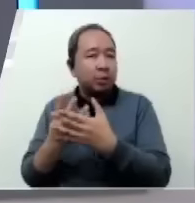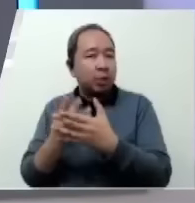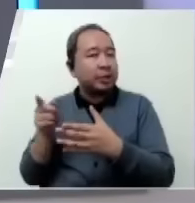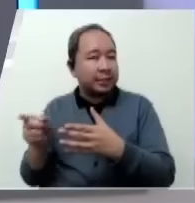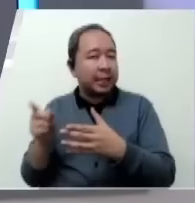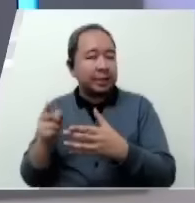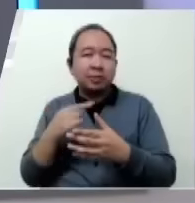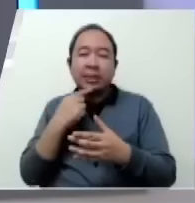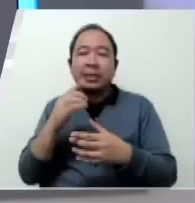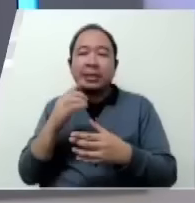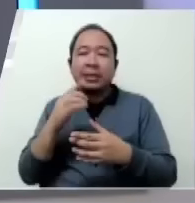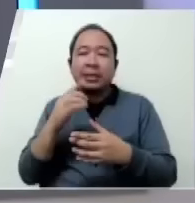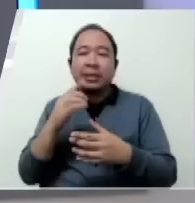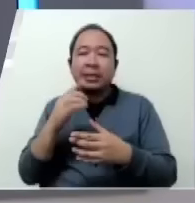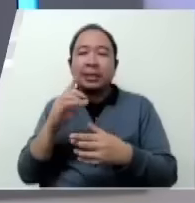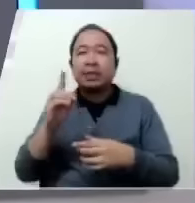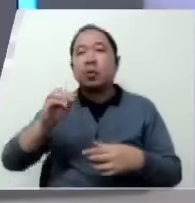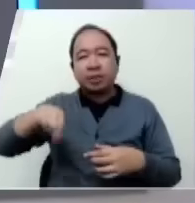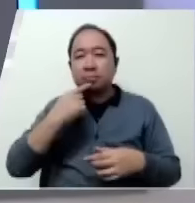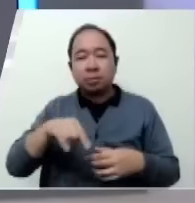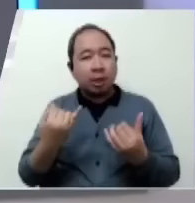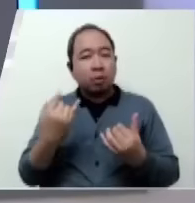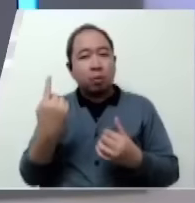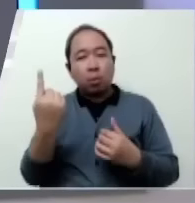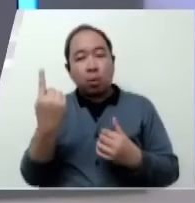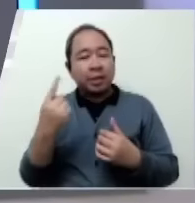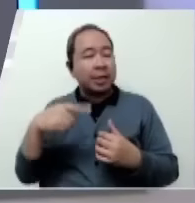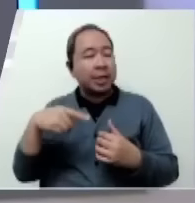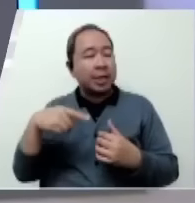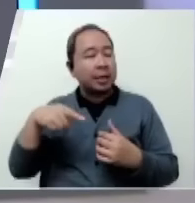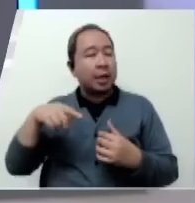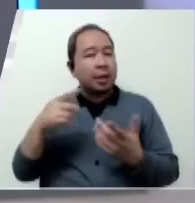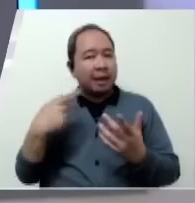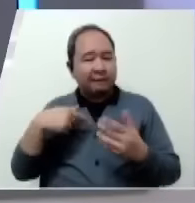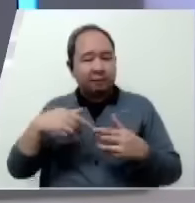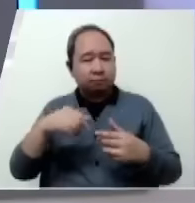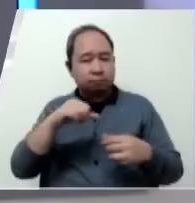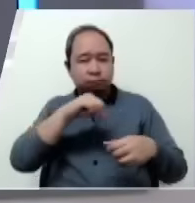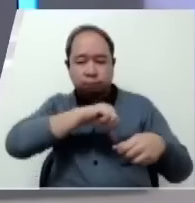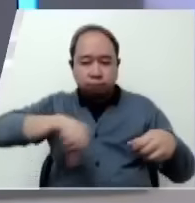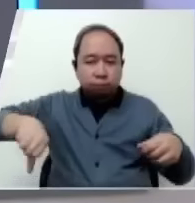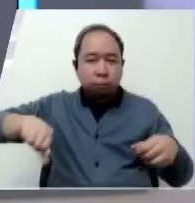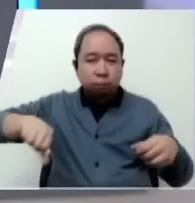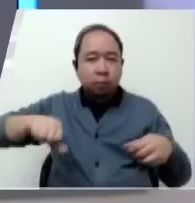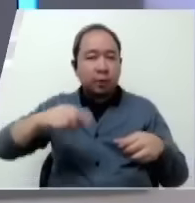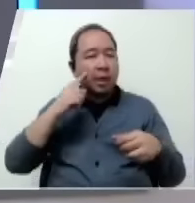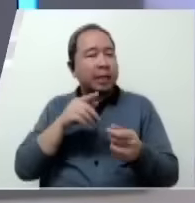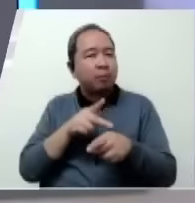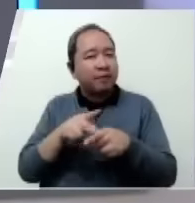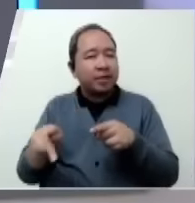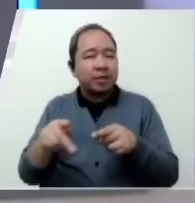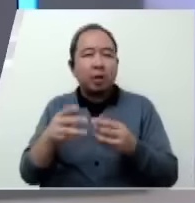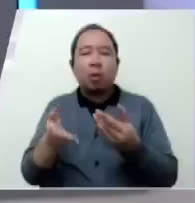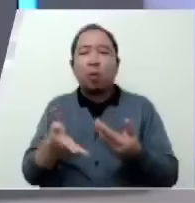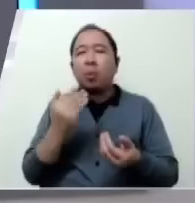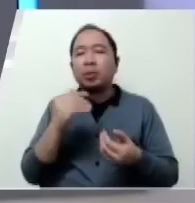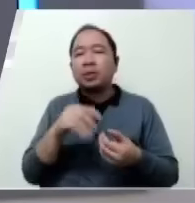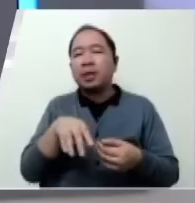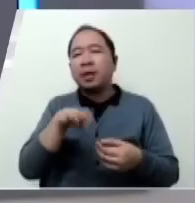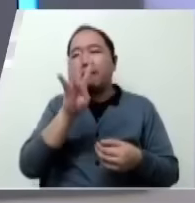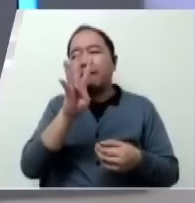Sa pagsusuri ng isang forensic pathologist, marami sa mahigit 4,000 nasawing preso mula 2020 ang